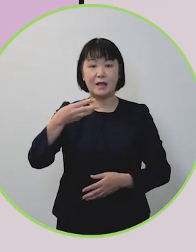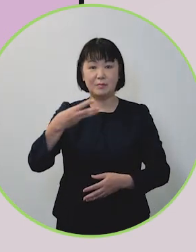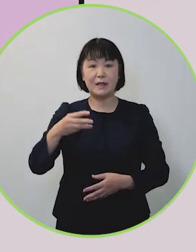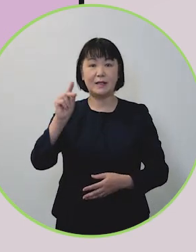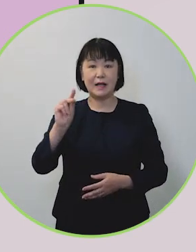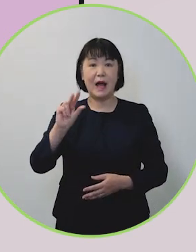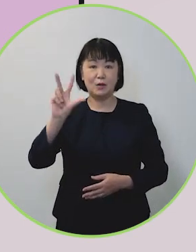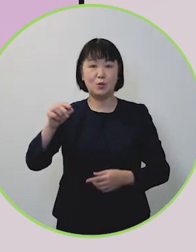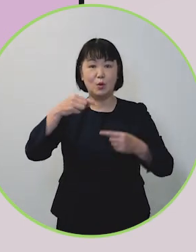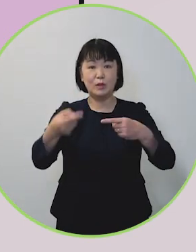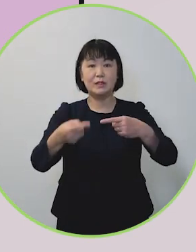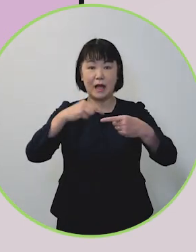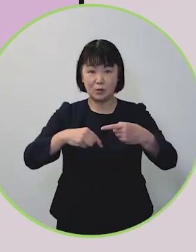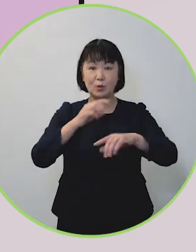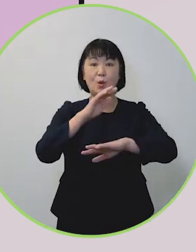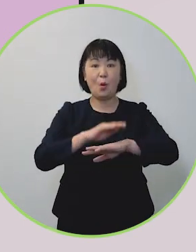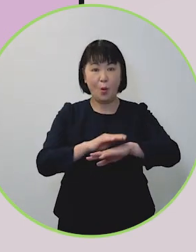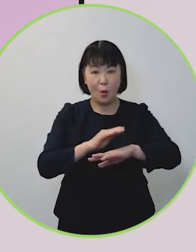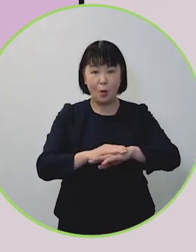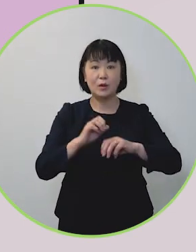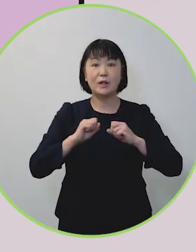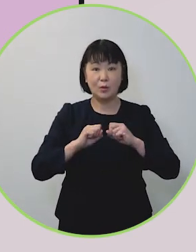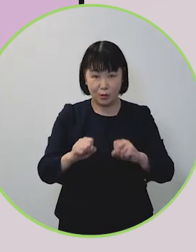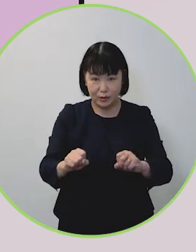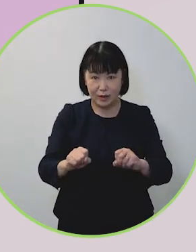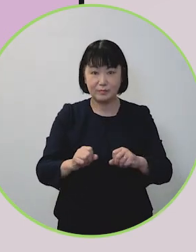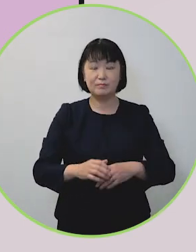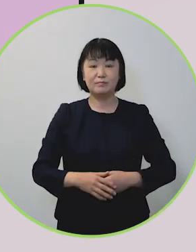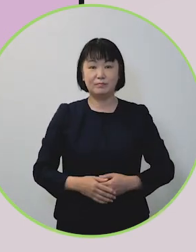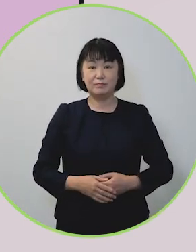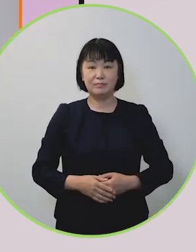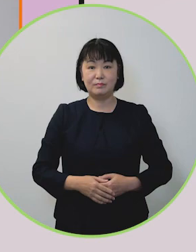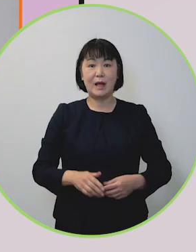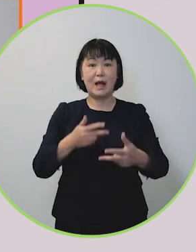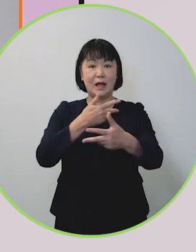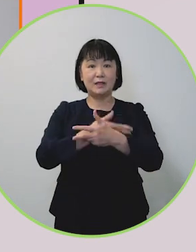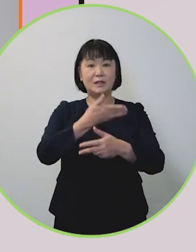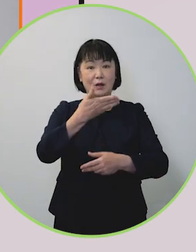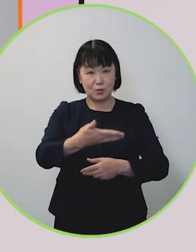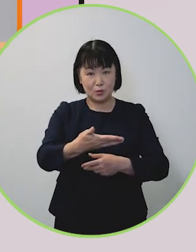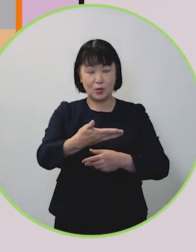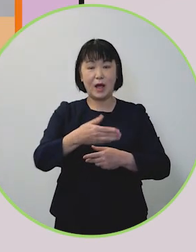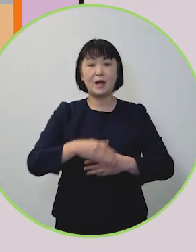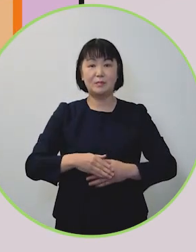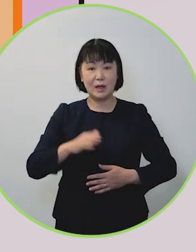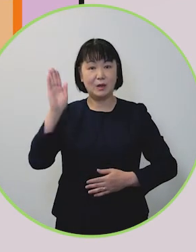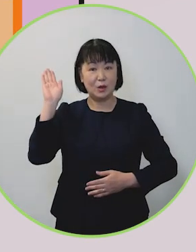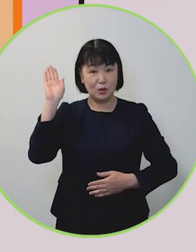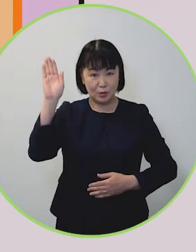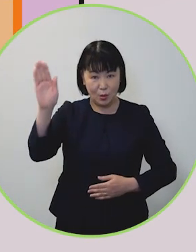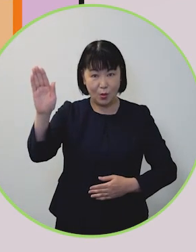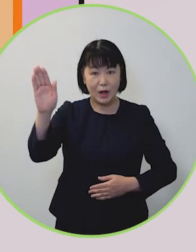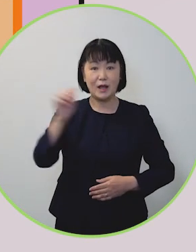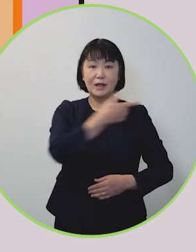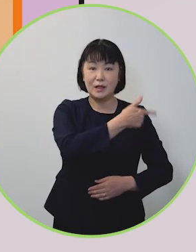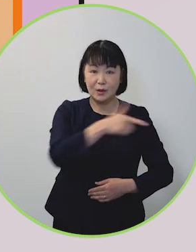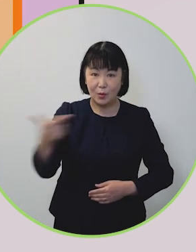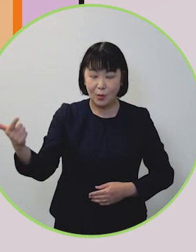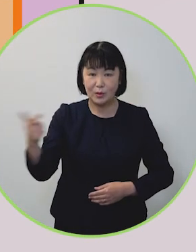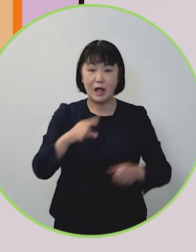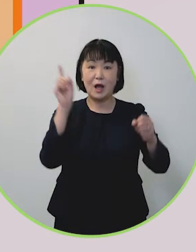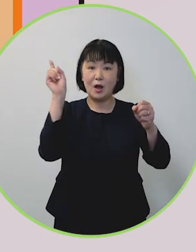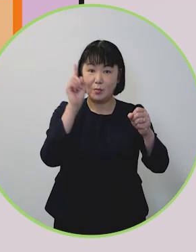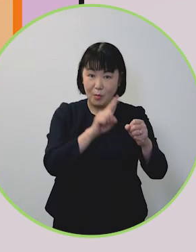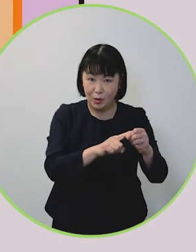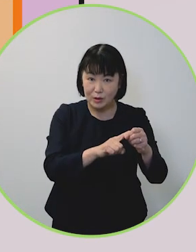ケミカルリサイクルという手法などでリサイクルしていくの北区ではケミカルリサイクルを始め